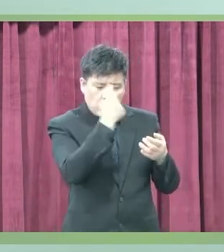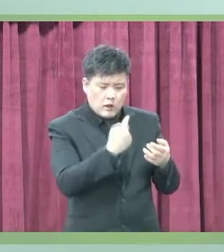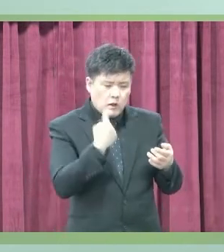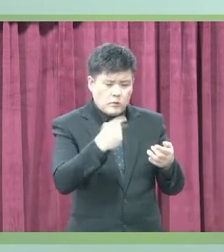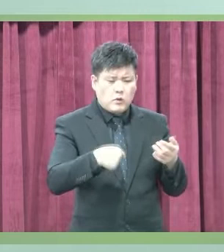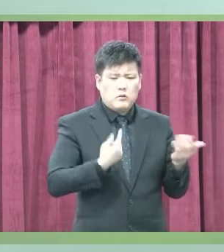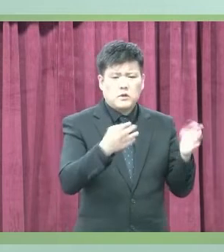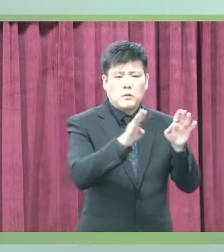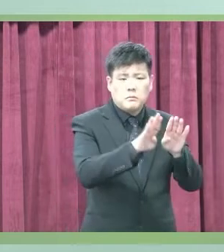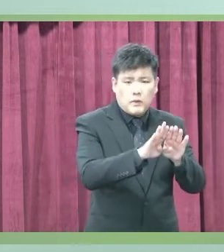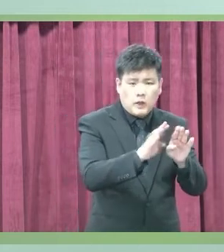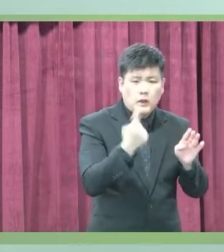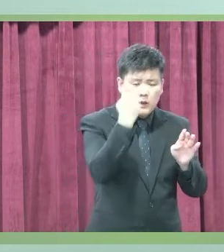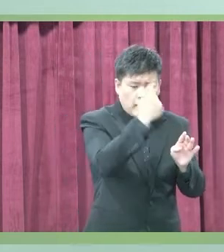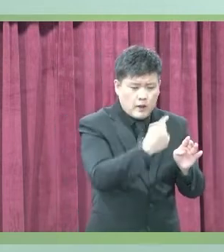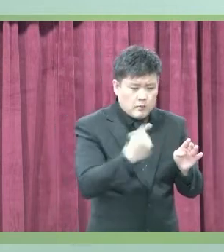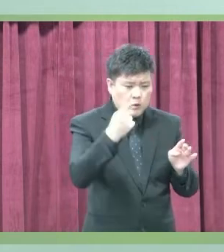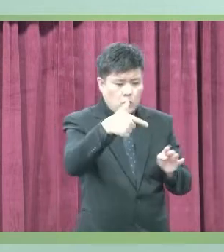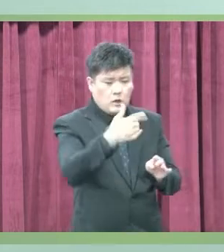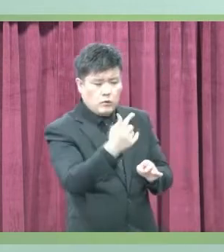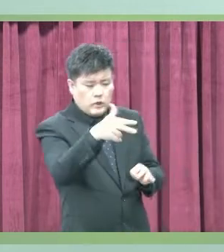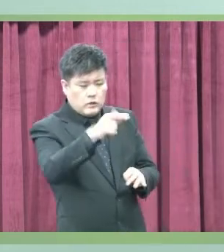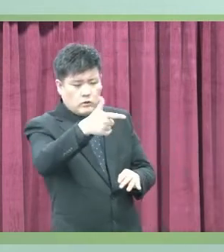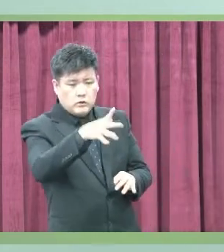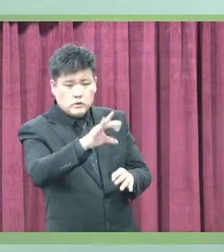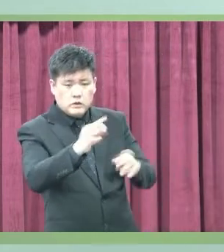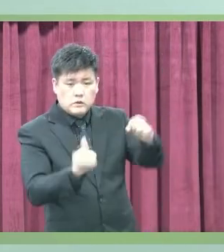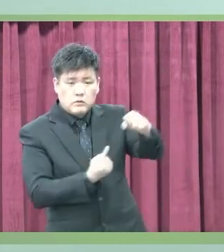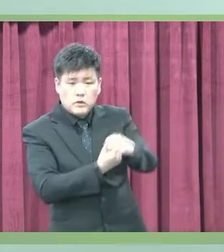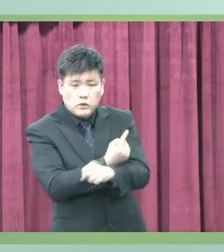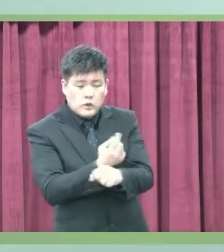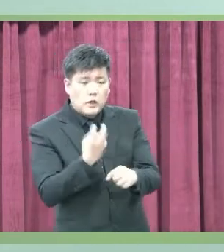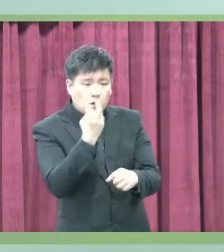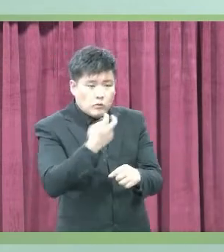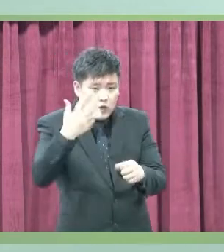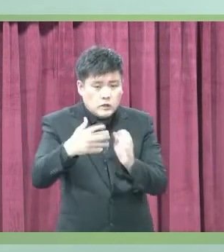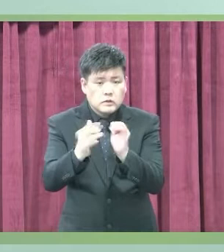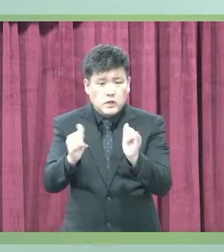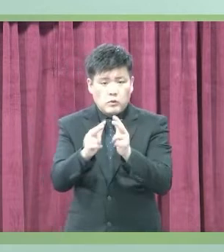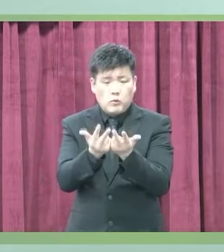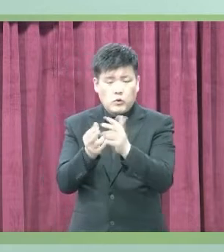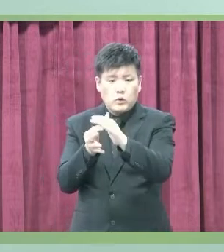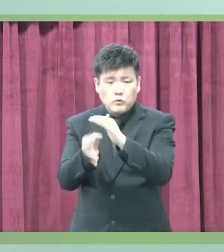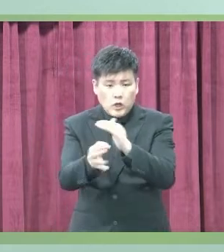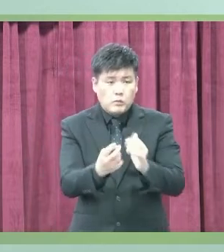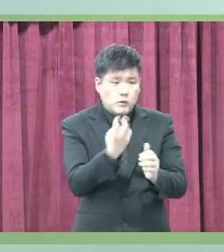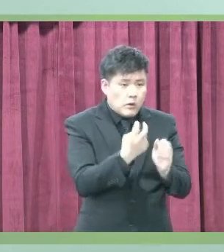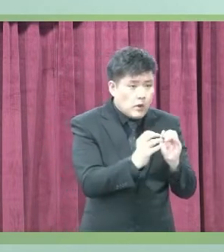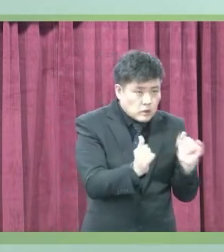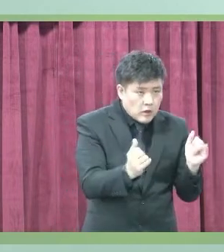순입니다. 안면과 내전증 장애를 제외한 장애 유형에서 검진 미수검자의 본인 부담금이 수검자보다